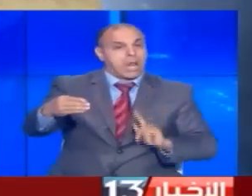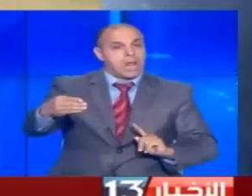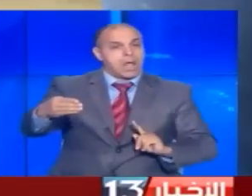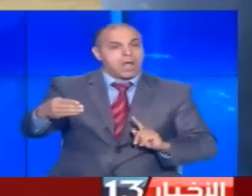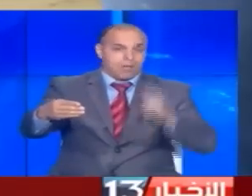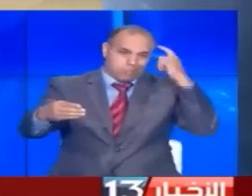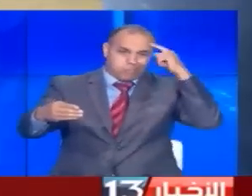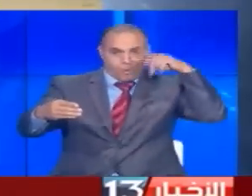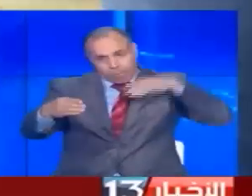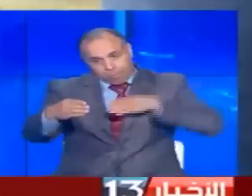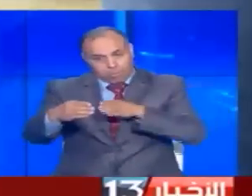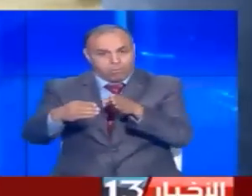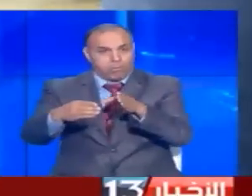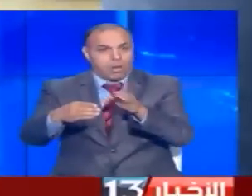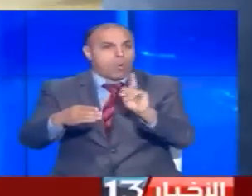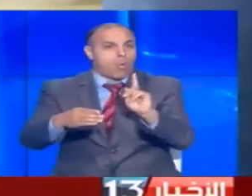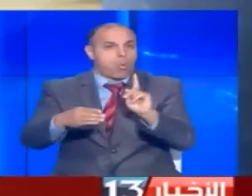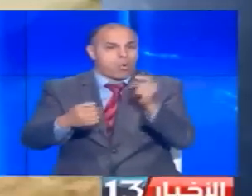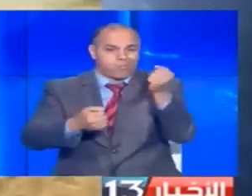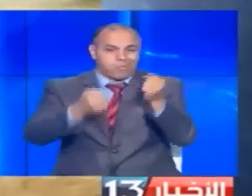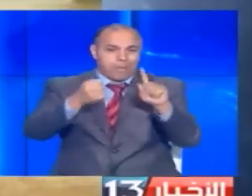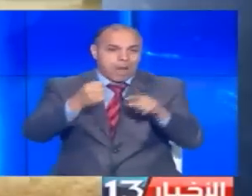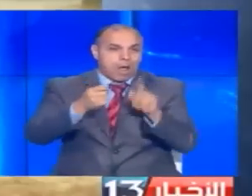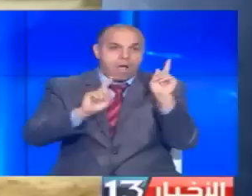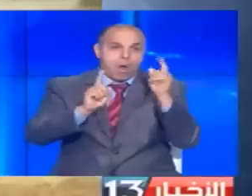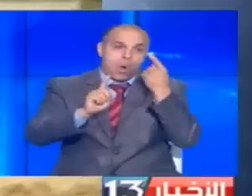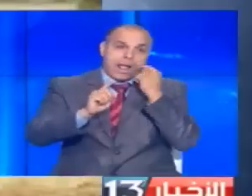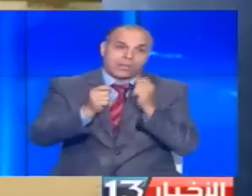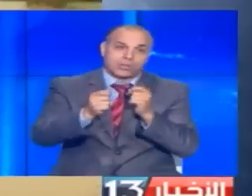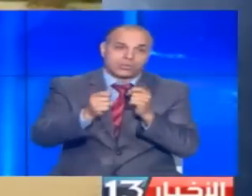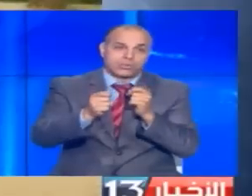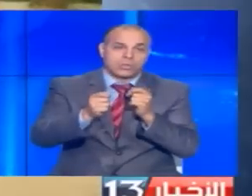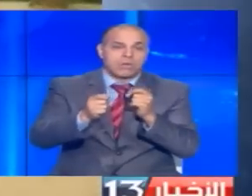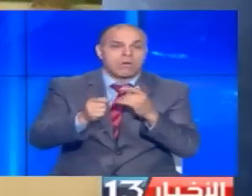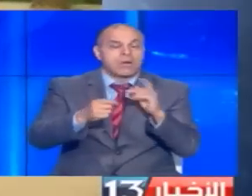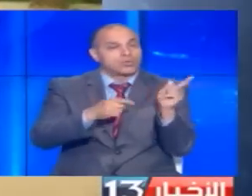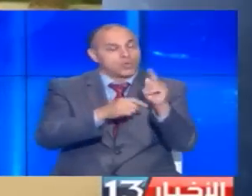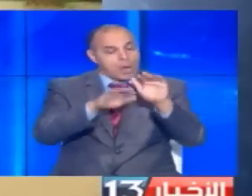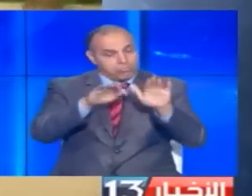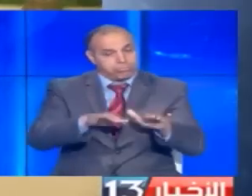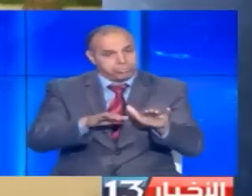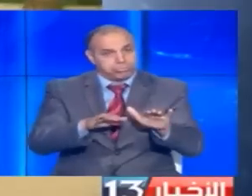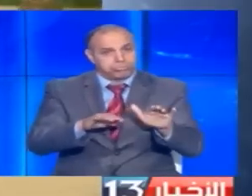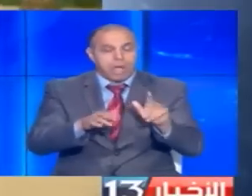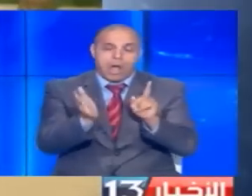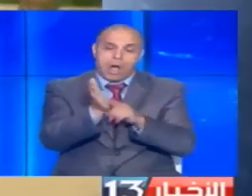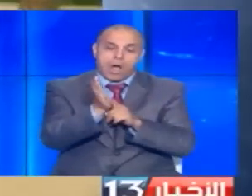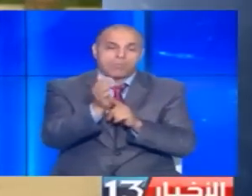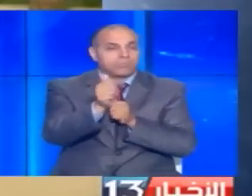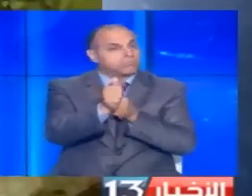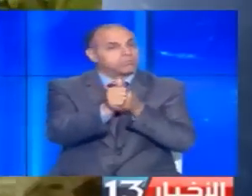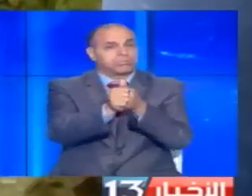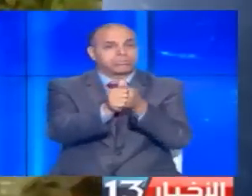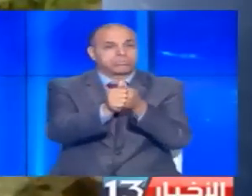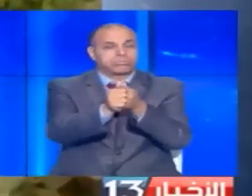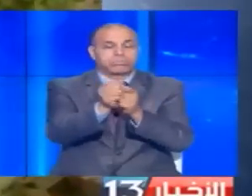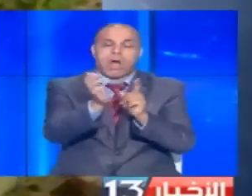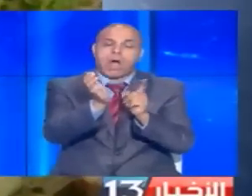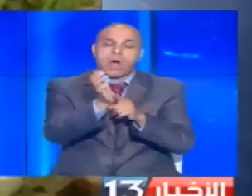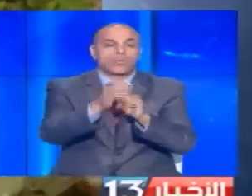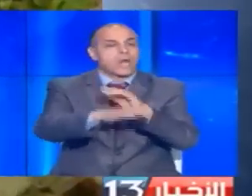وعدم المجازفة بالمجاري المائية والتعديل من السرعة والتقيد بقواعد السير